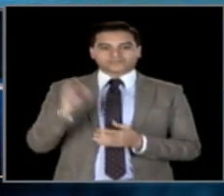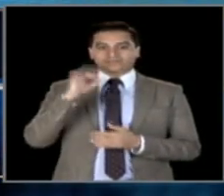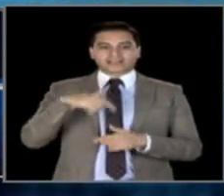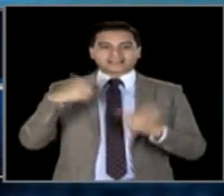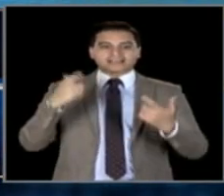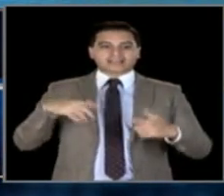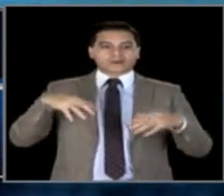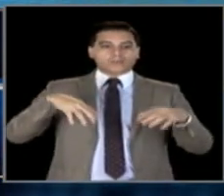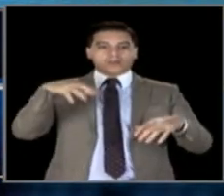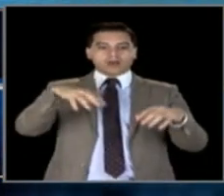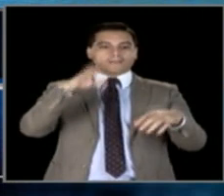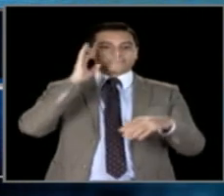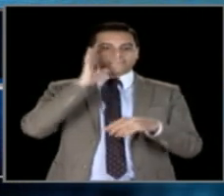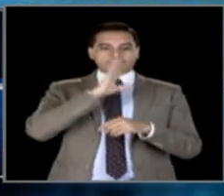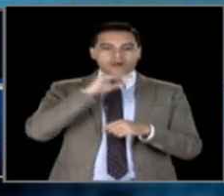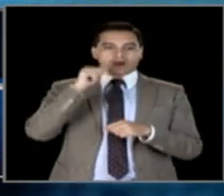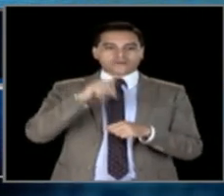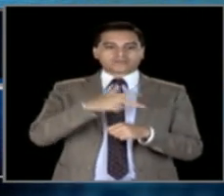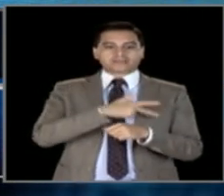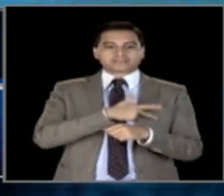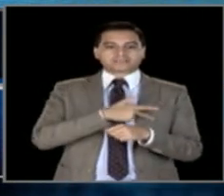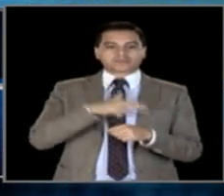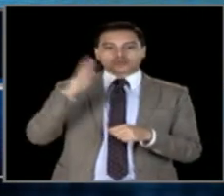في أي دولة اسكندنافية تقع قلعة